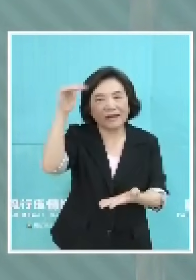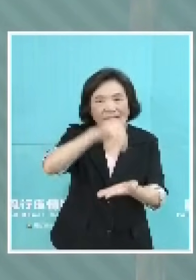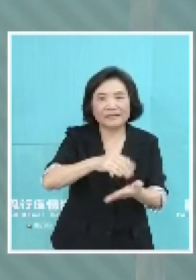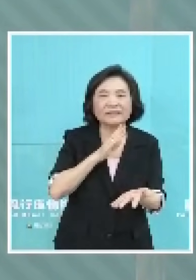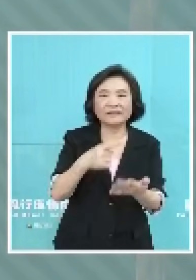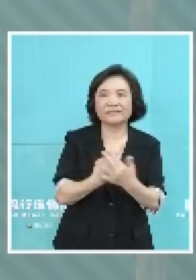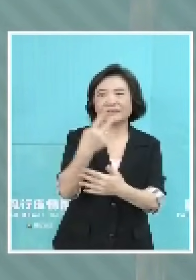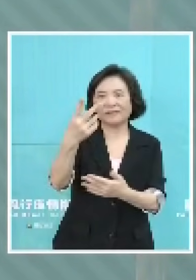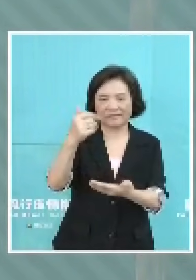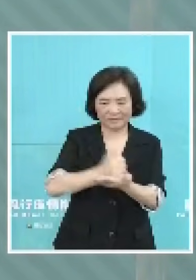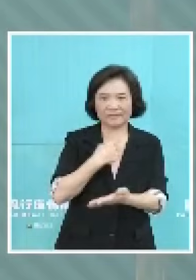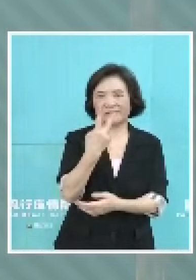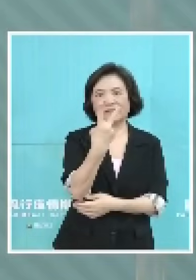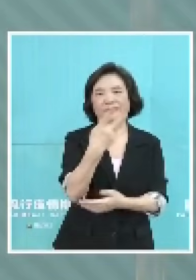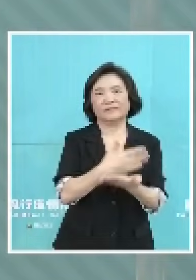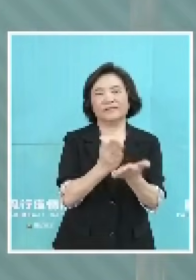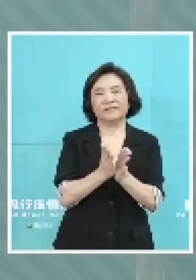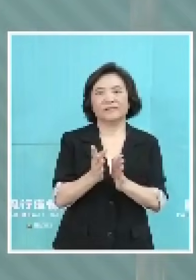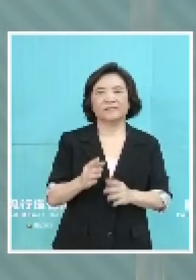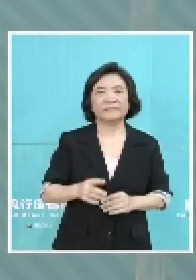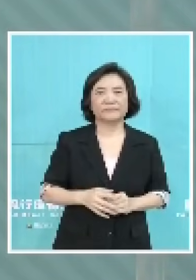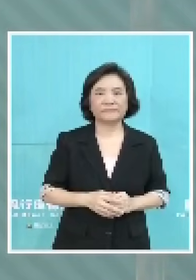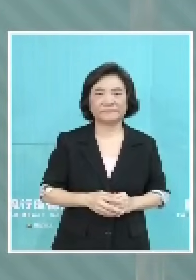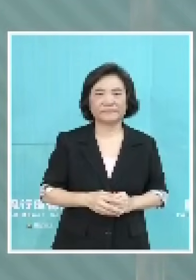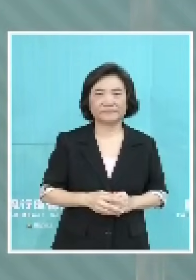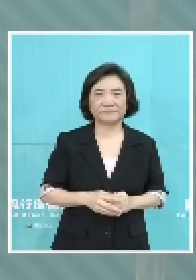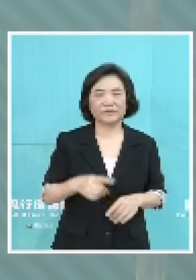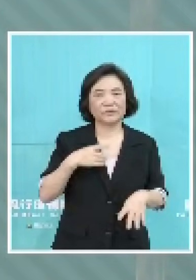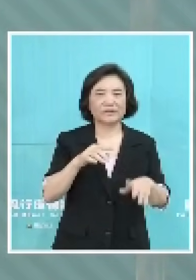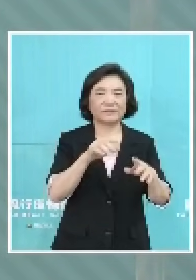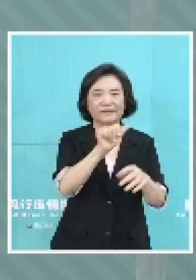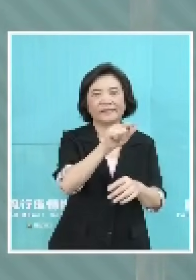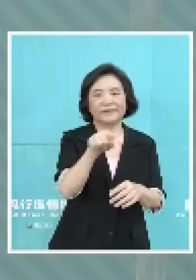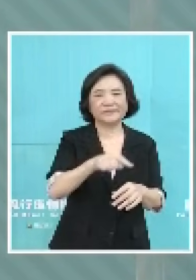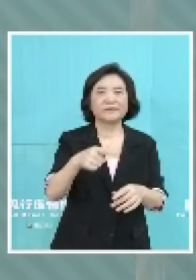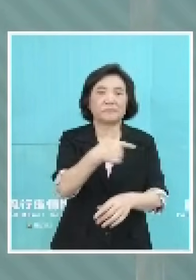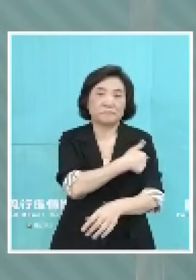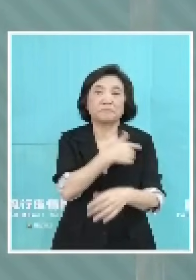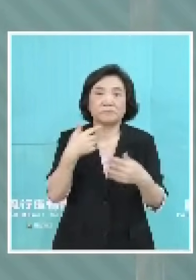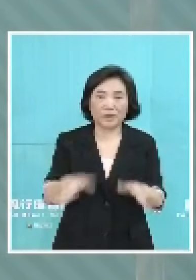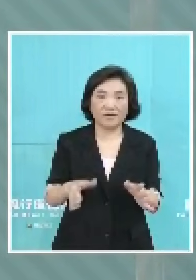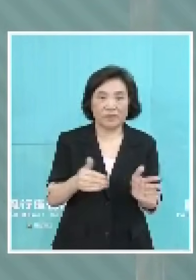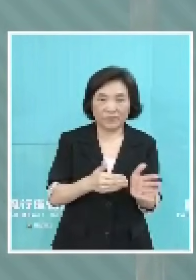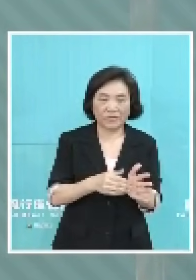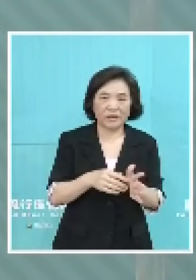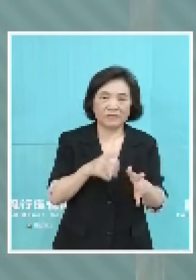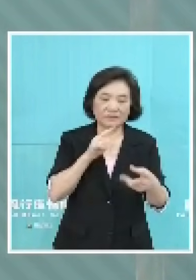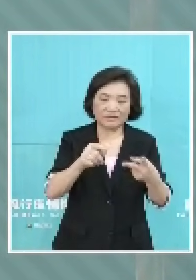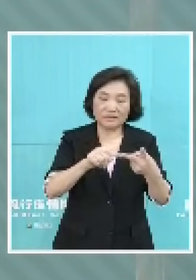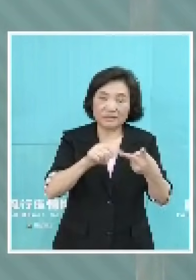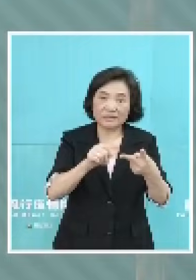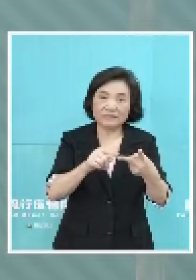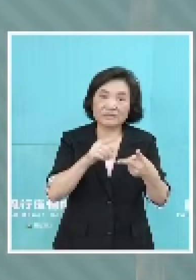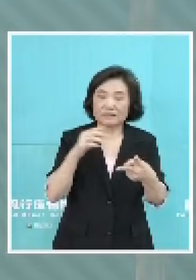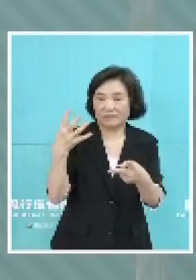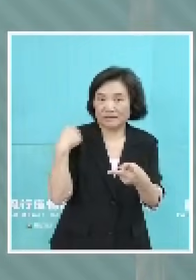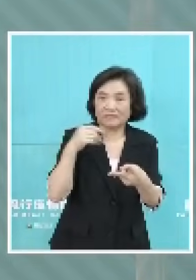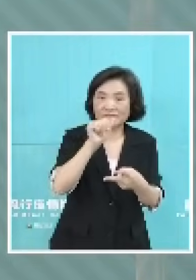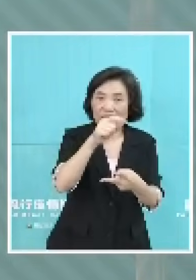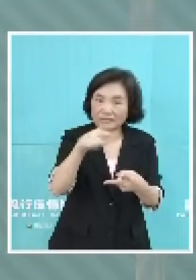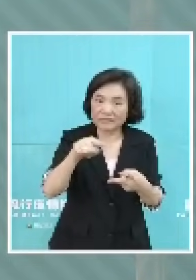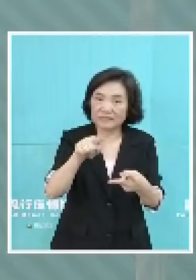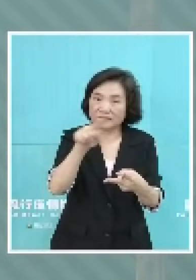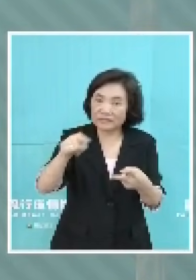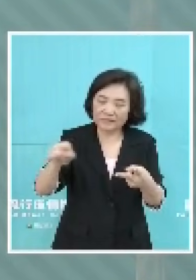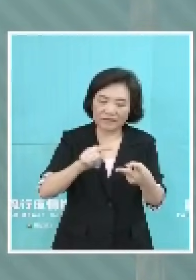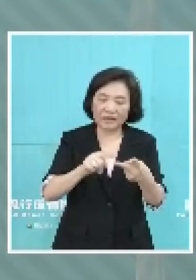只有两种而已啊，哦，所以原则上最多也是 AZ 打过人，到底是第二剂要打 AZ 还是打莫德纳？但是